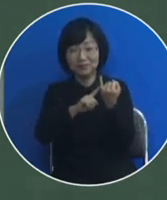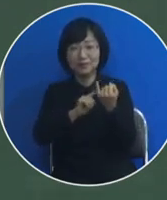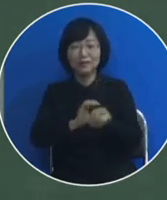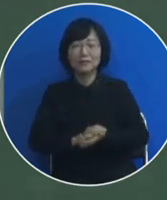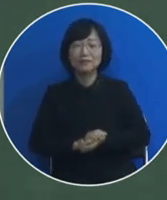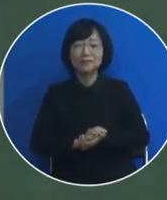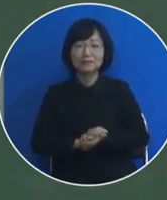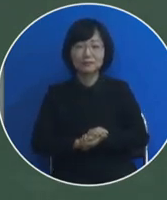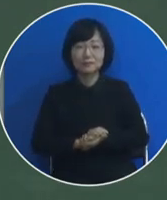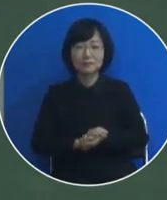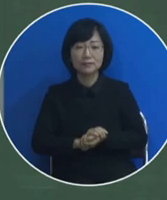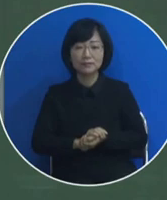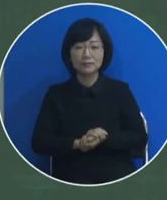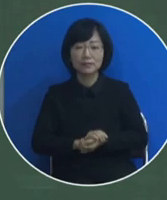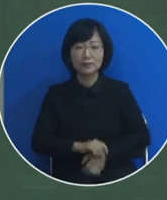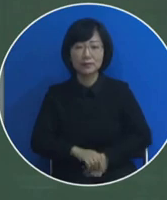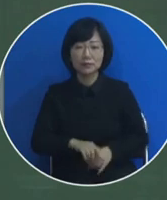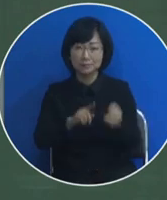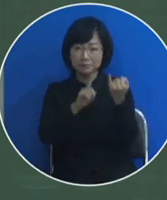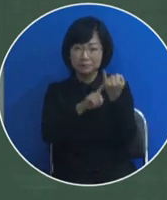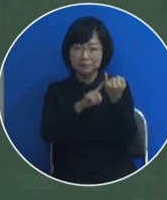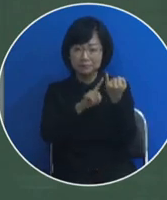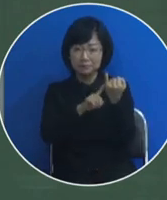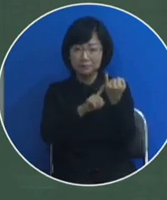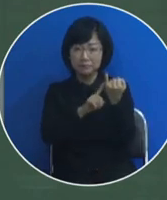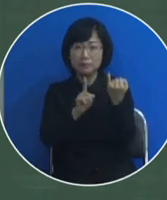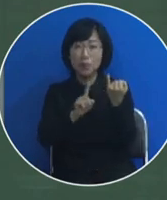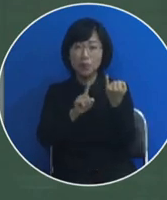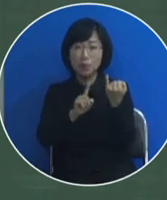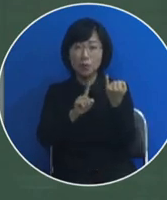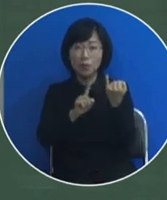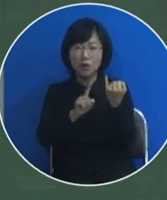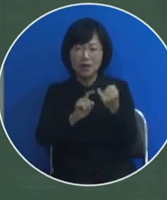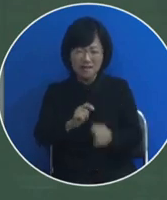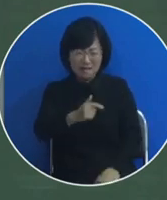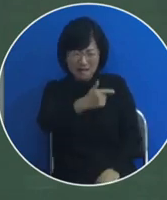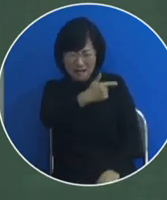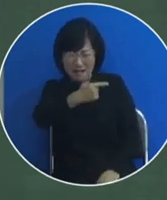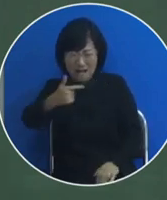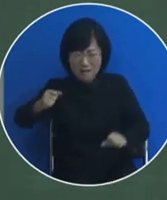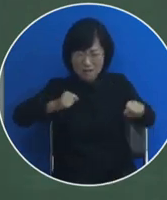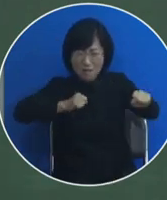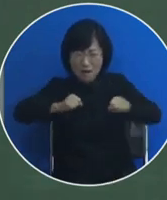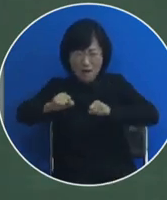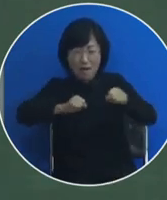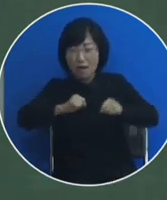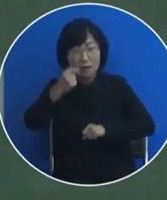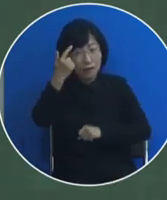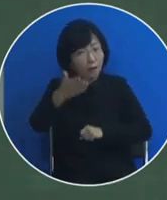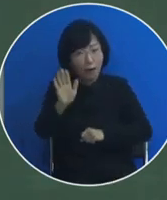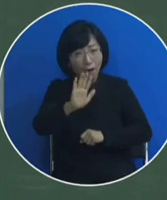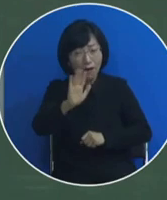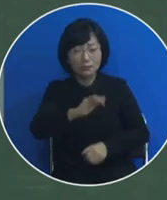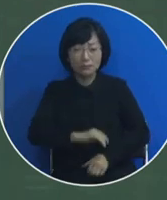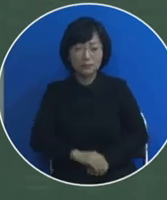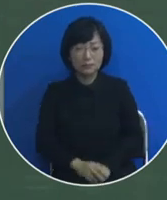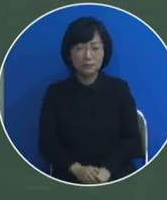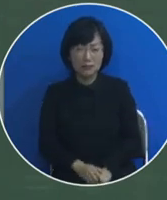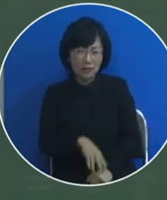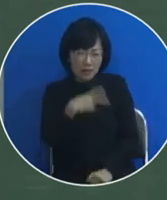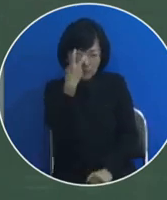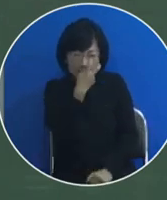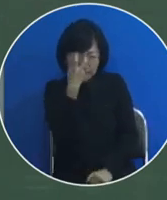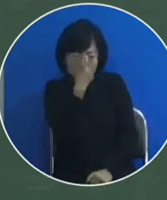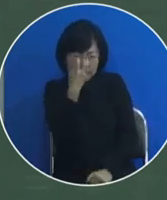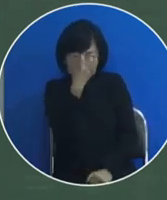Now what is that? 큰 일을 한 겁니까? Did she do great things? 아닙니다. No. 그 뭐 정탐꾼 숨겨주고 밥 한 그릇 줬는데 뭐 그게 그렇게